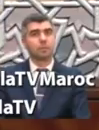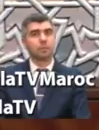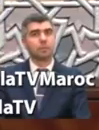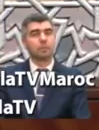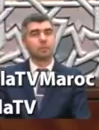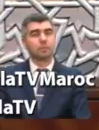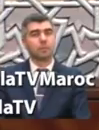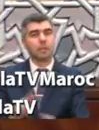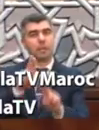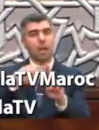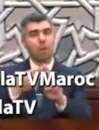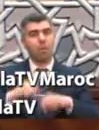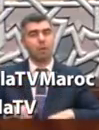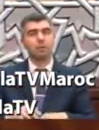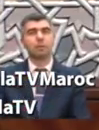رد سيد الوزير.